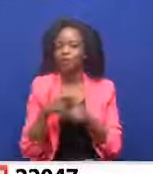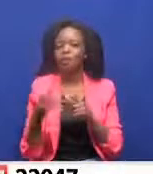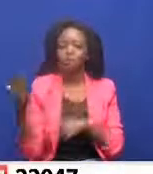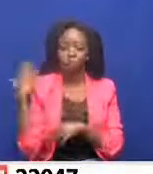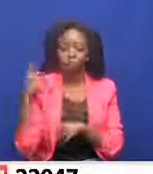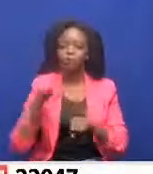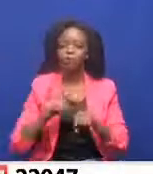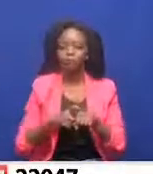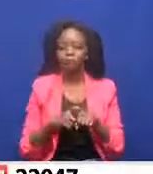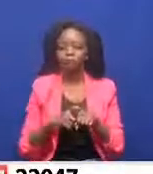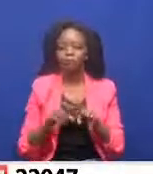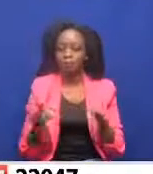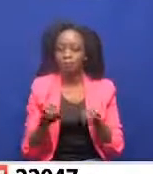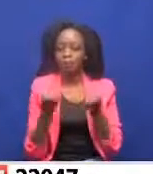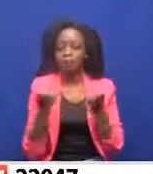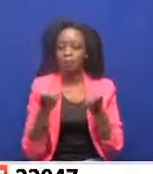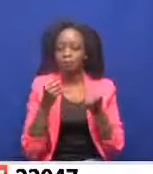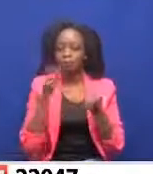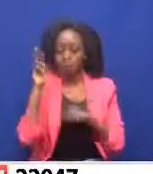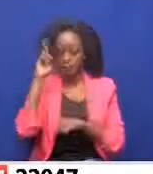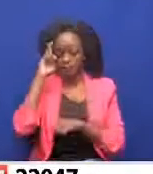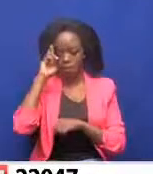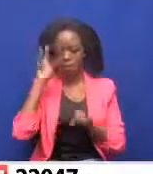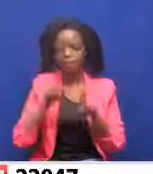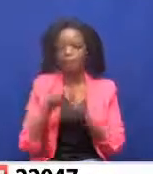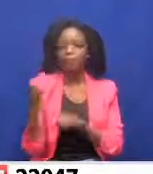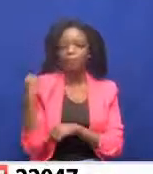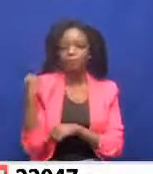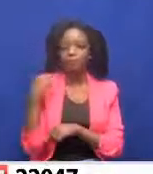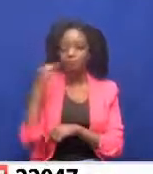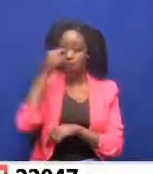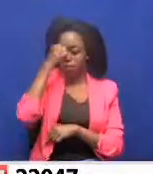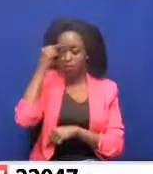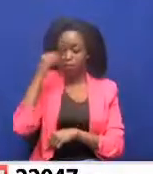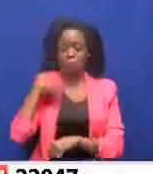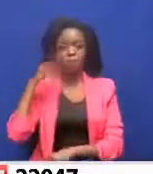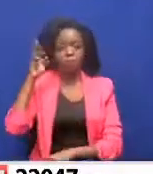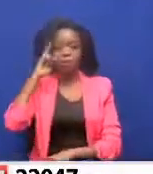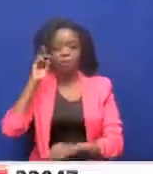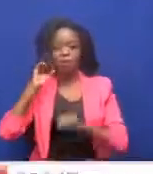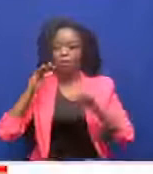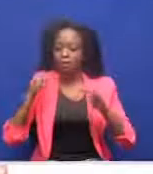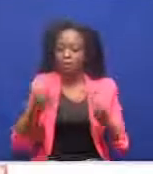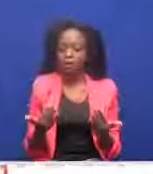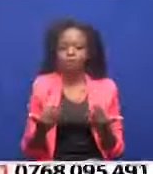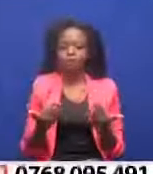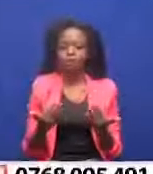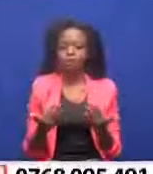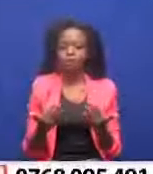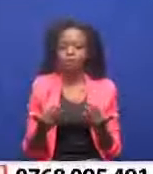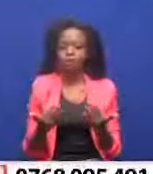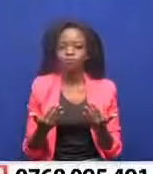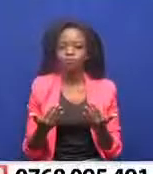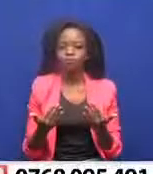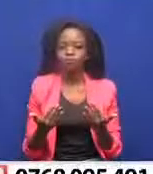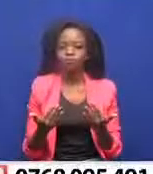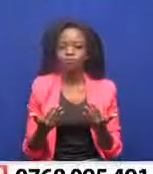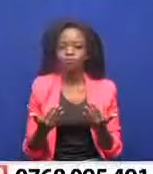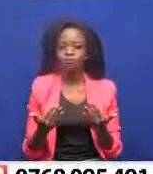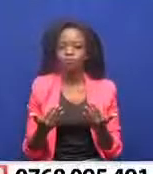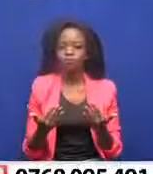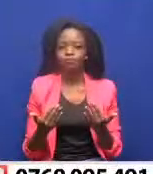Ilifanyika jana. Sababu nakumbuka hizo siku, yani vile ilikuwa, yani